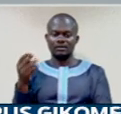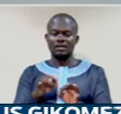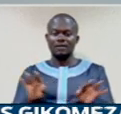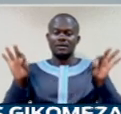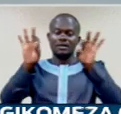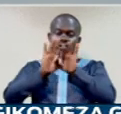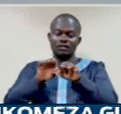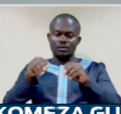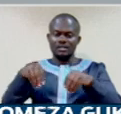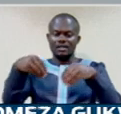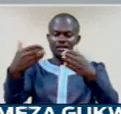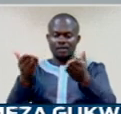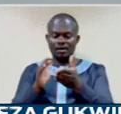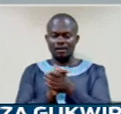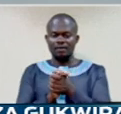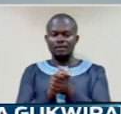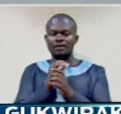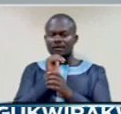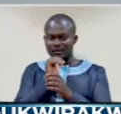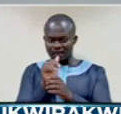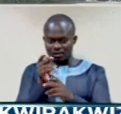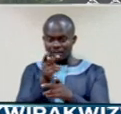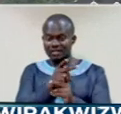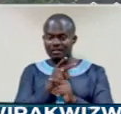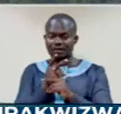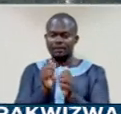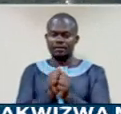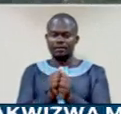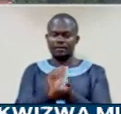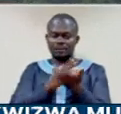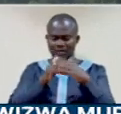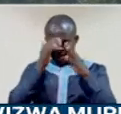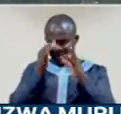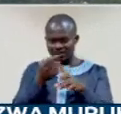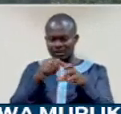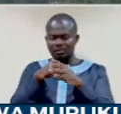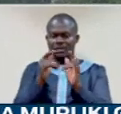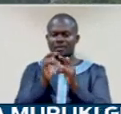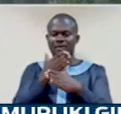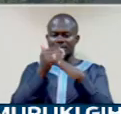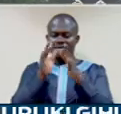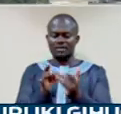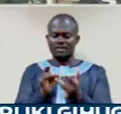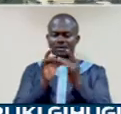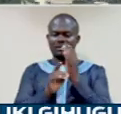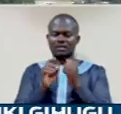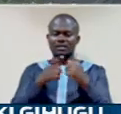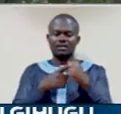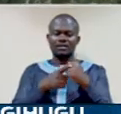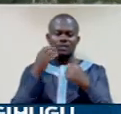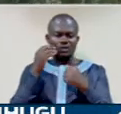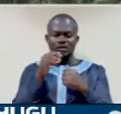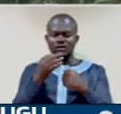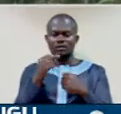Ibiciro bizatangwa ntabwo bizitabwaho. Umwe mu myanzuro yafatiwe mu nama y'abaminisitiri idasanzwe yo ku itariki esheshatu werura